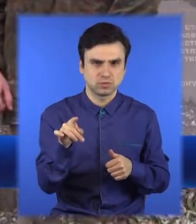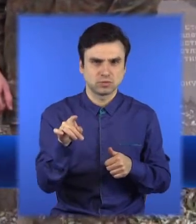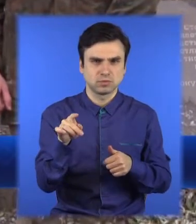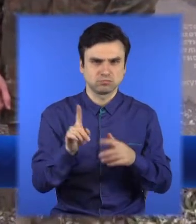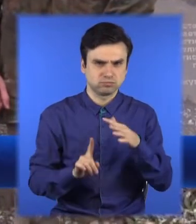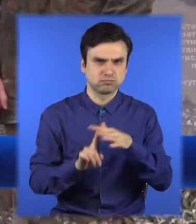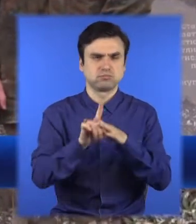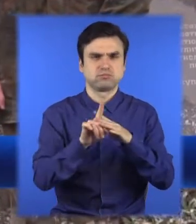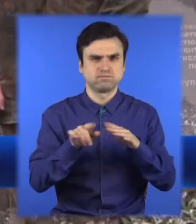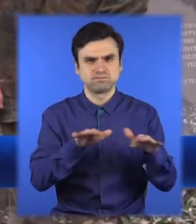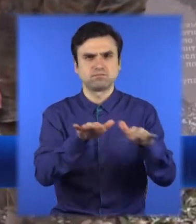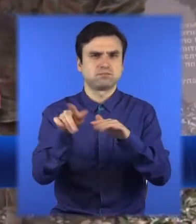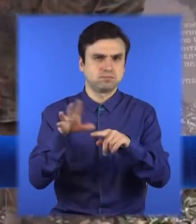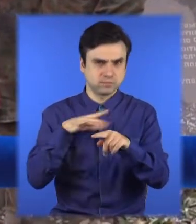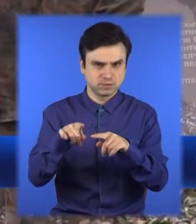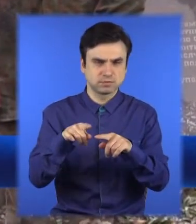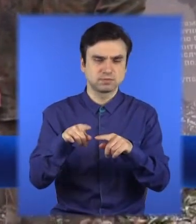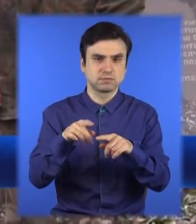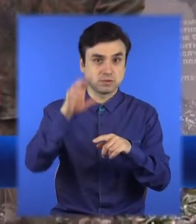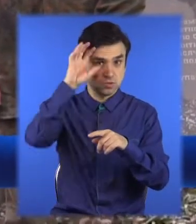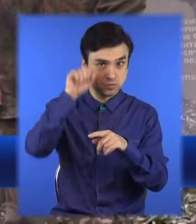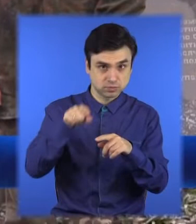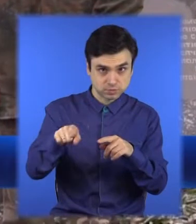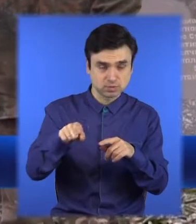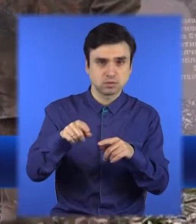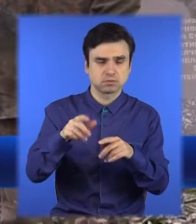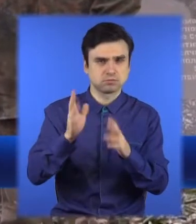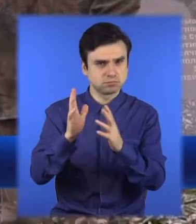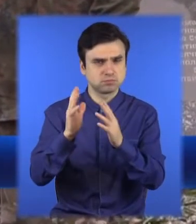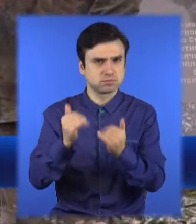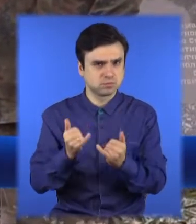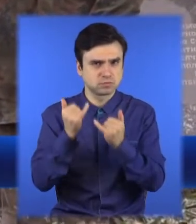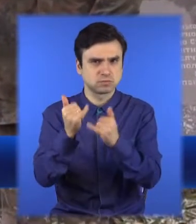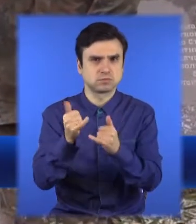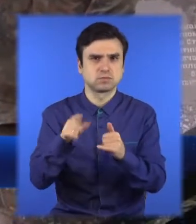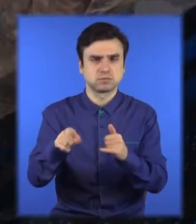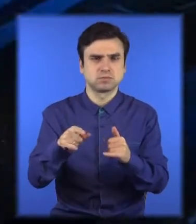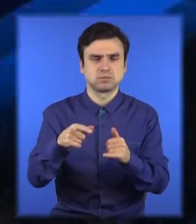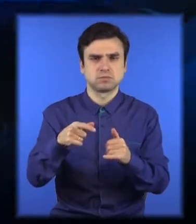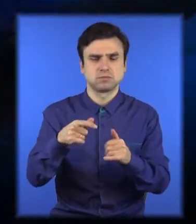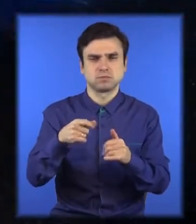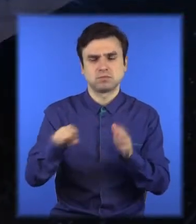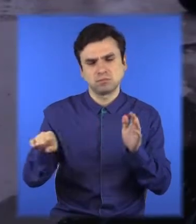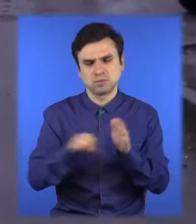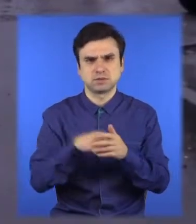шануємо наших братів-козаків, які віддали своє життя своє.